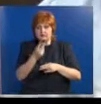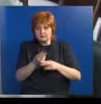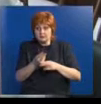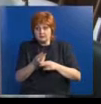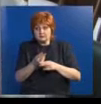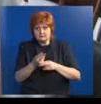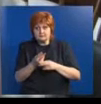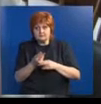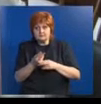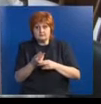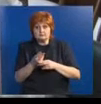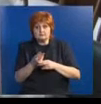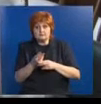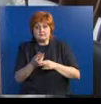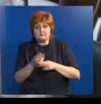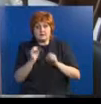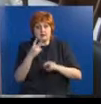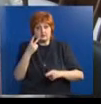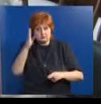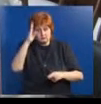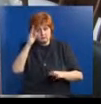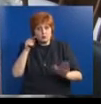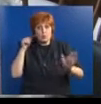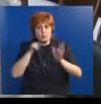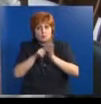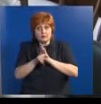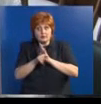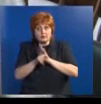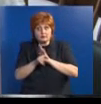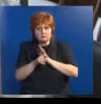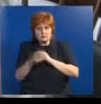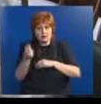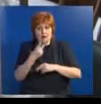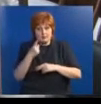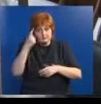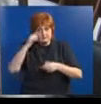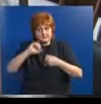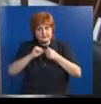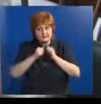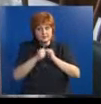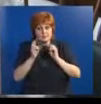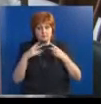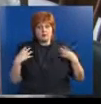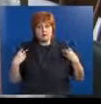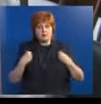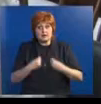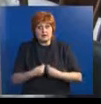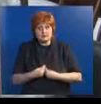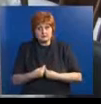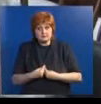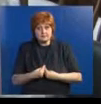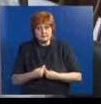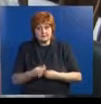ограждение, мы видели, как двое убегают. Мы запомнили, как одеты,